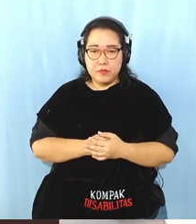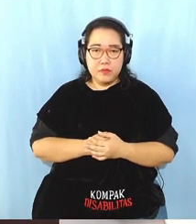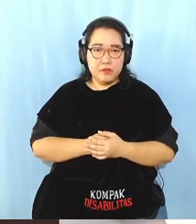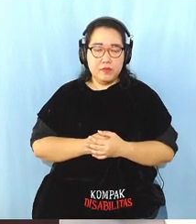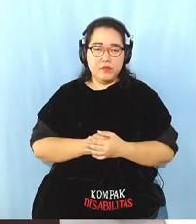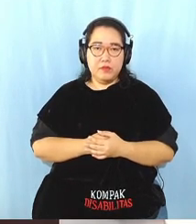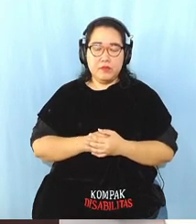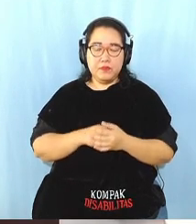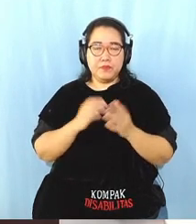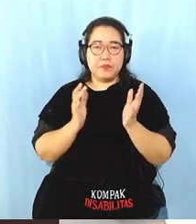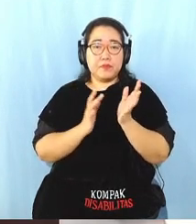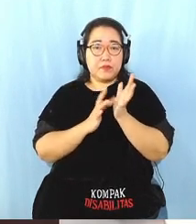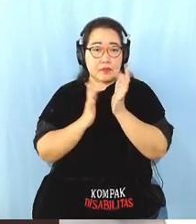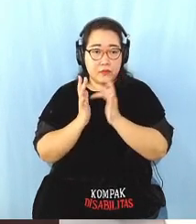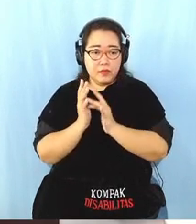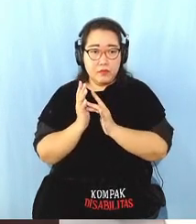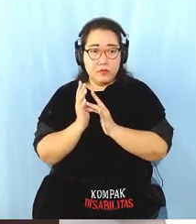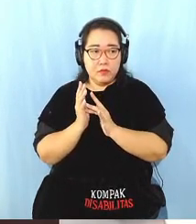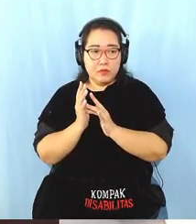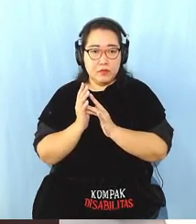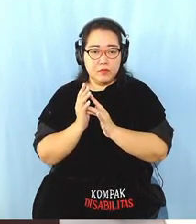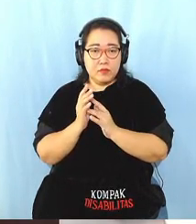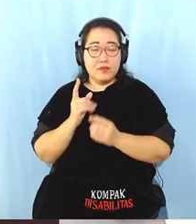Yesus, kalau kita perhatikan,